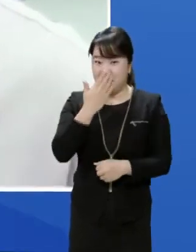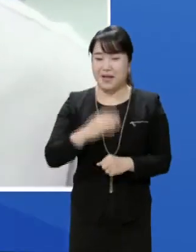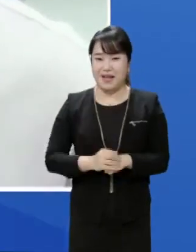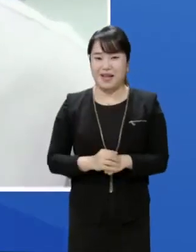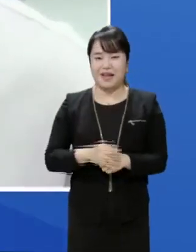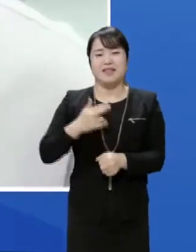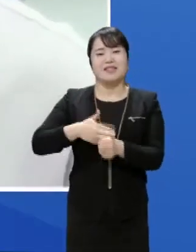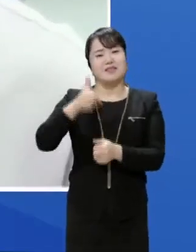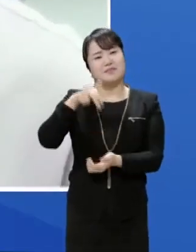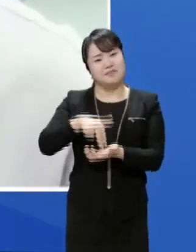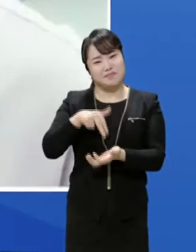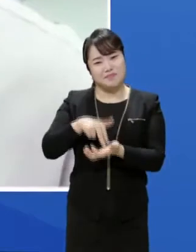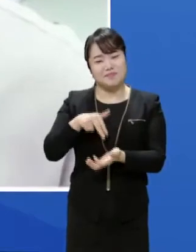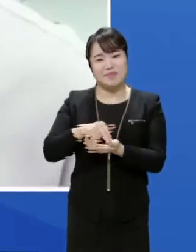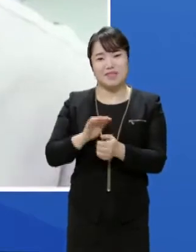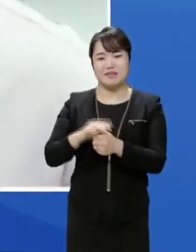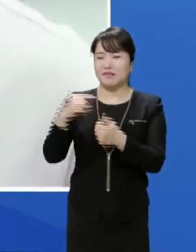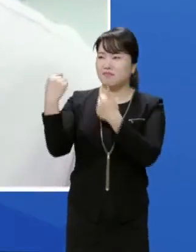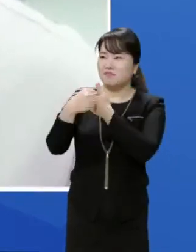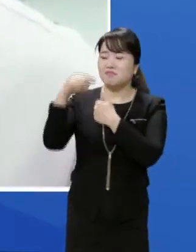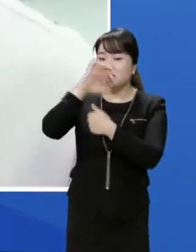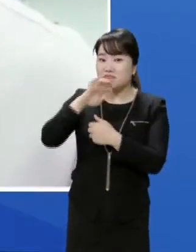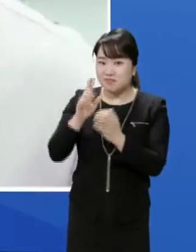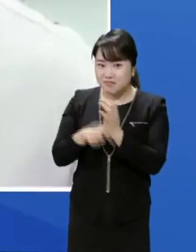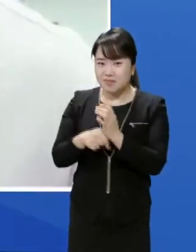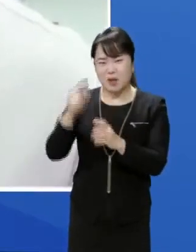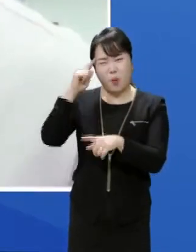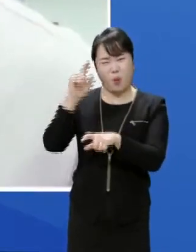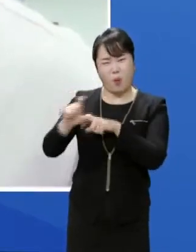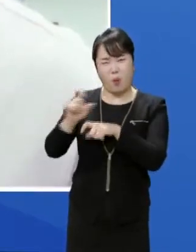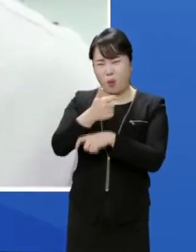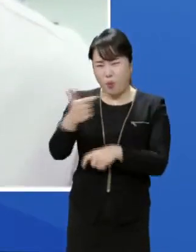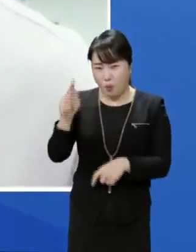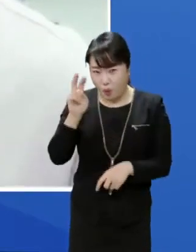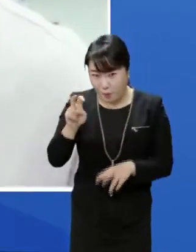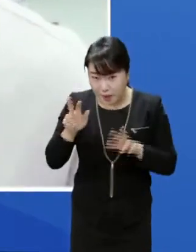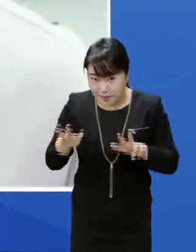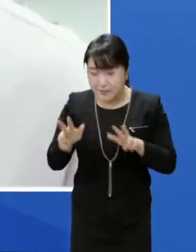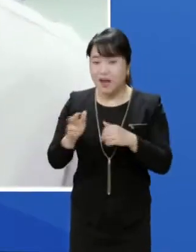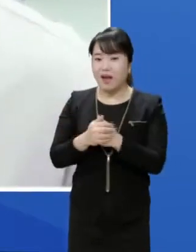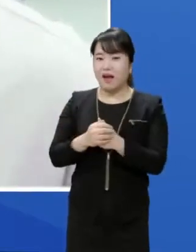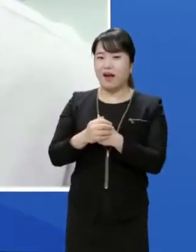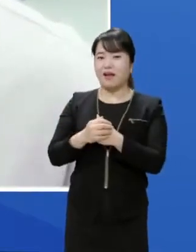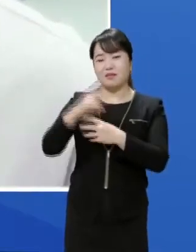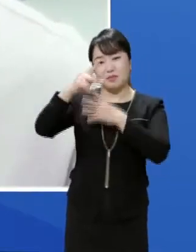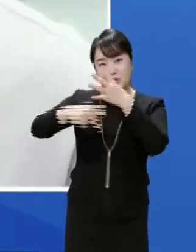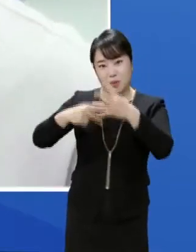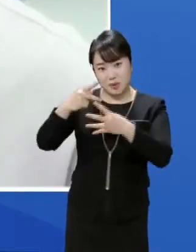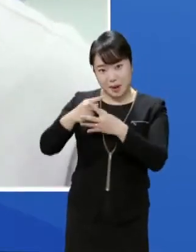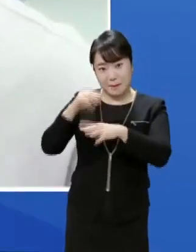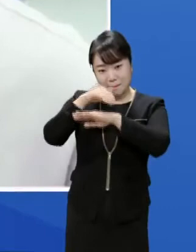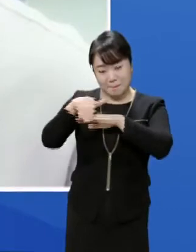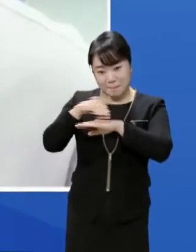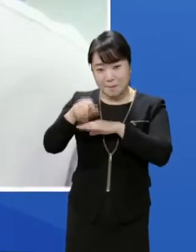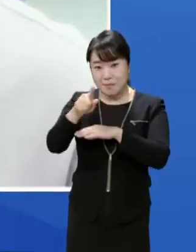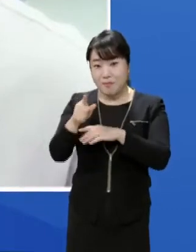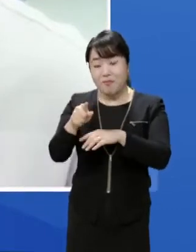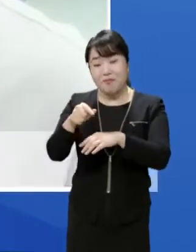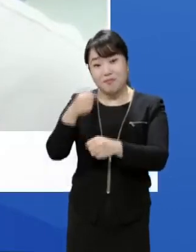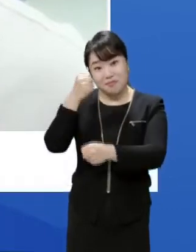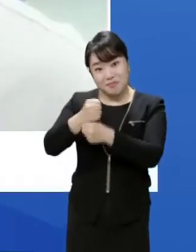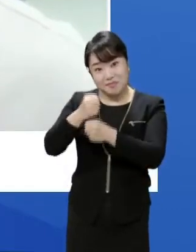교사 입장에서는 이 원격 수업 콘텐츠 구성이 가장 큰 고민일 것 같습니다. 이번 플랫폼을 통해서 이 수업 내용 좀 계획하신 게